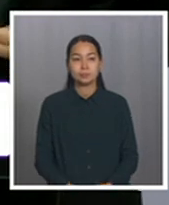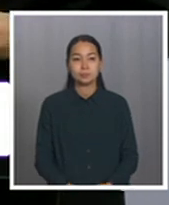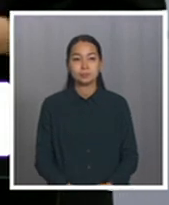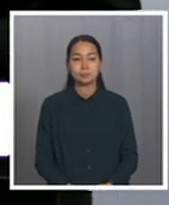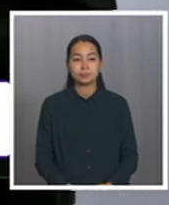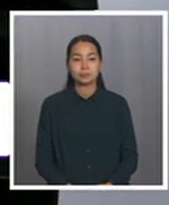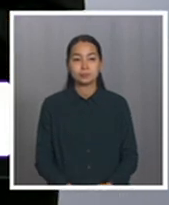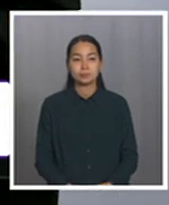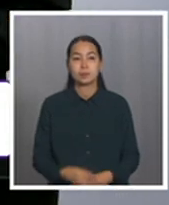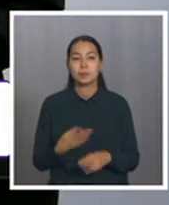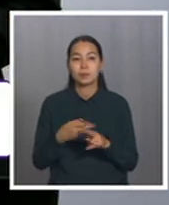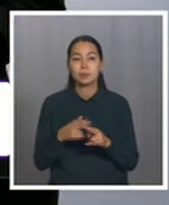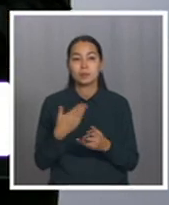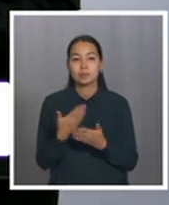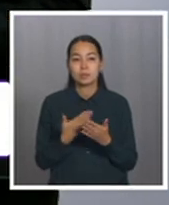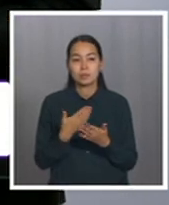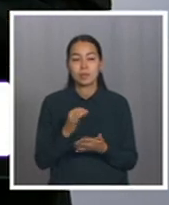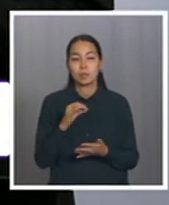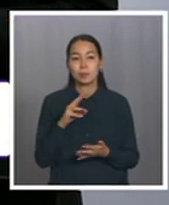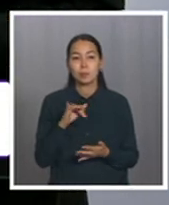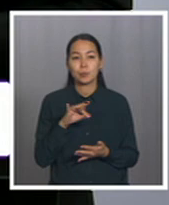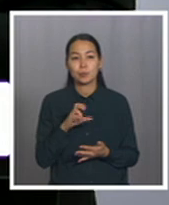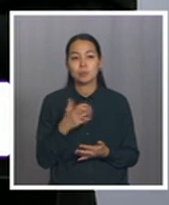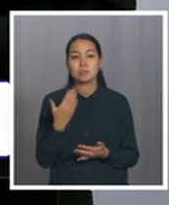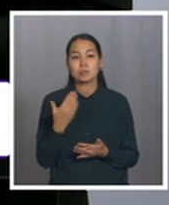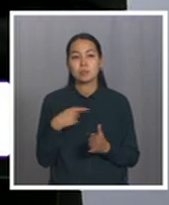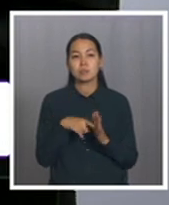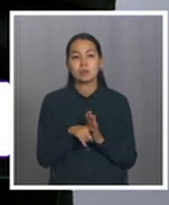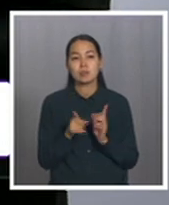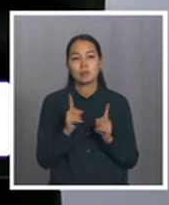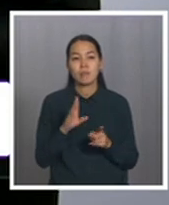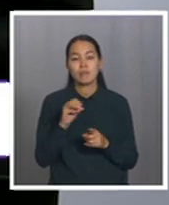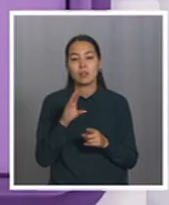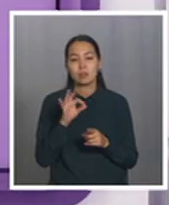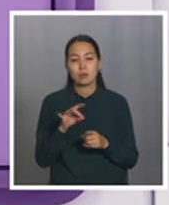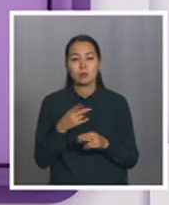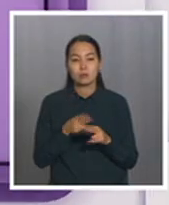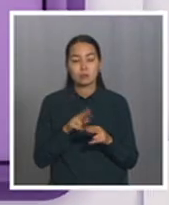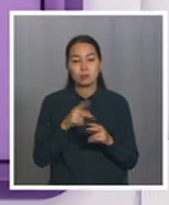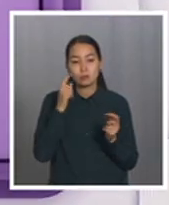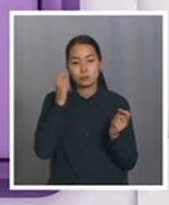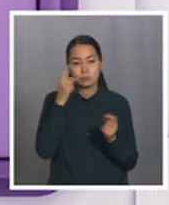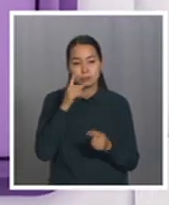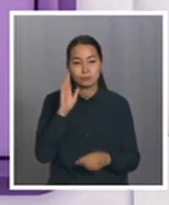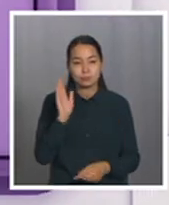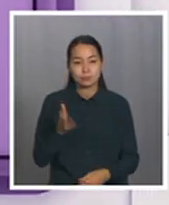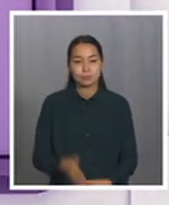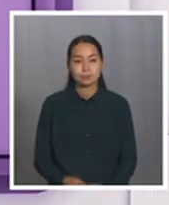Осы мысалдан сіздер импульс моментінің шын мәнінде вектор екендігін түсінесіздер.